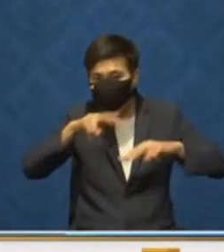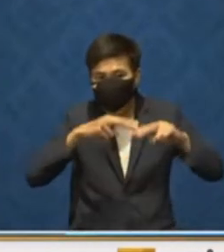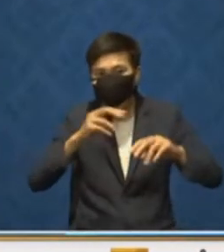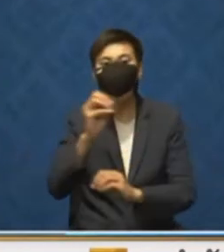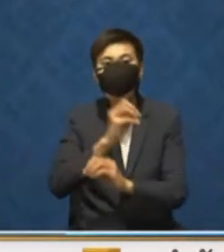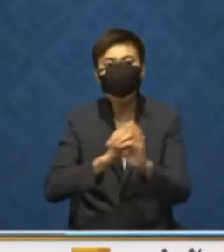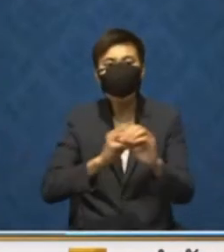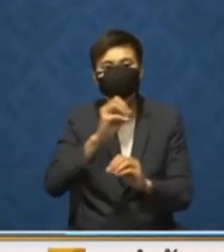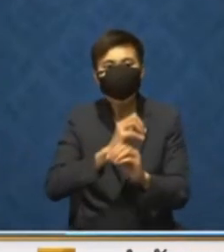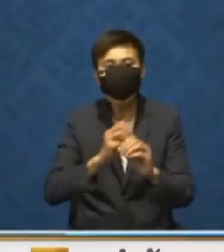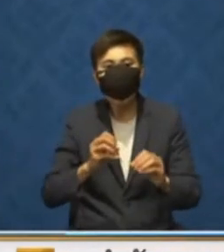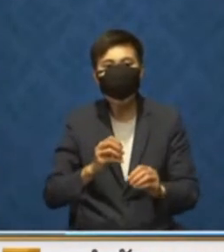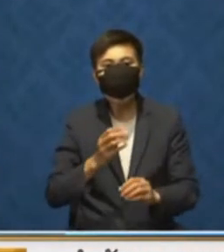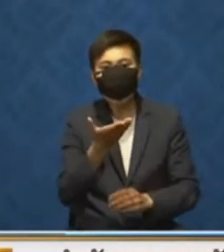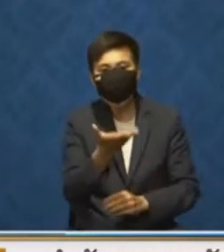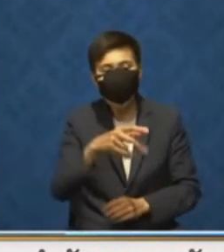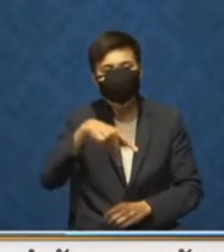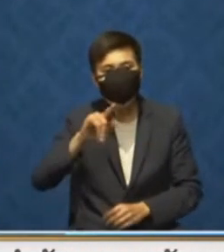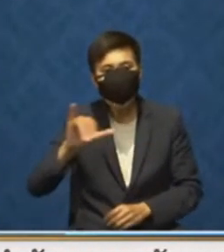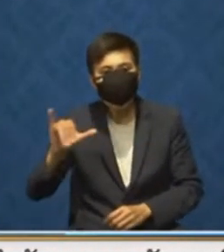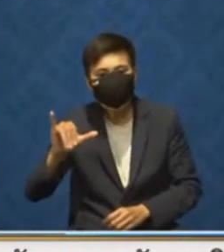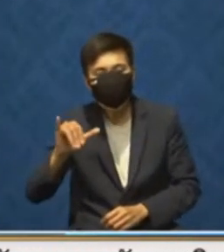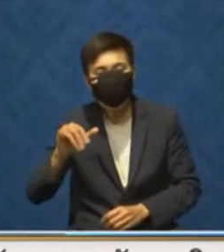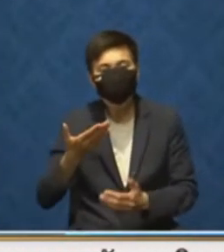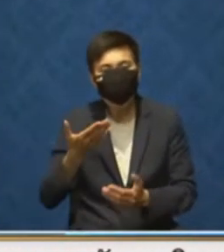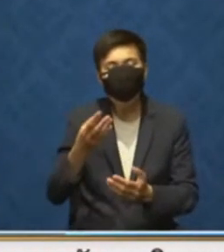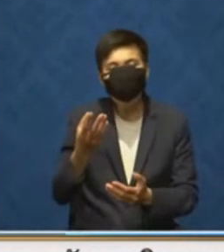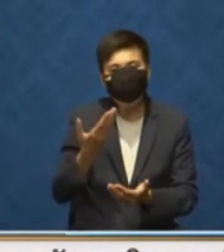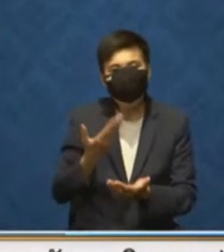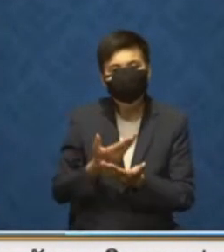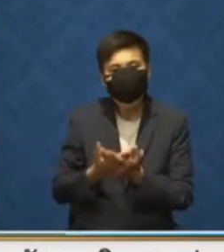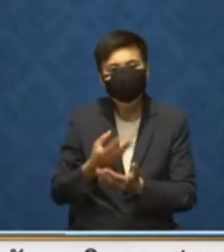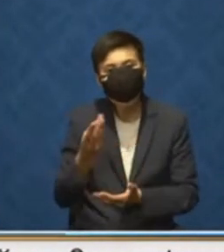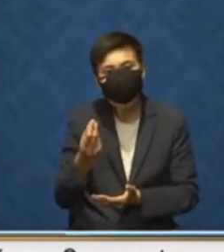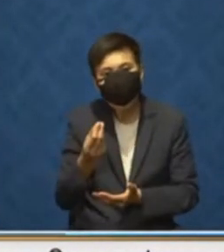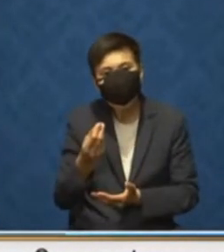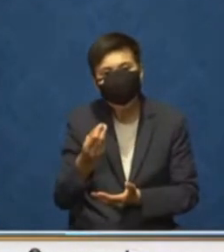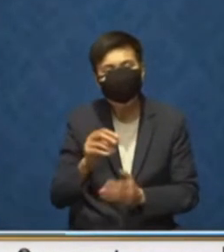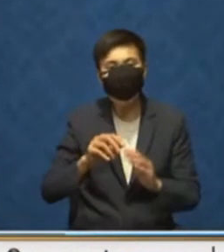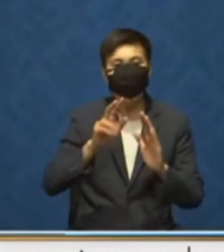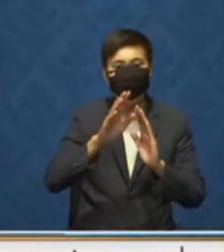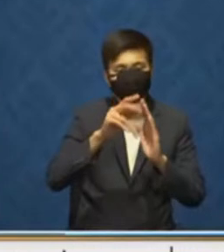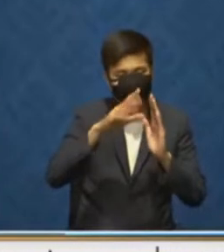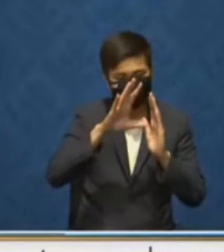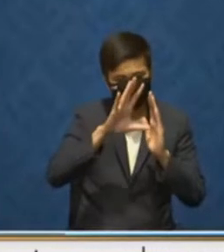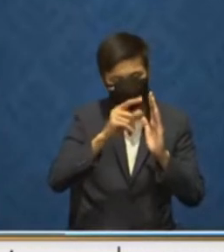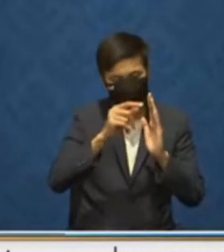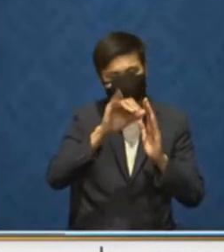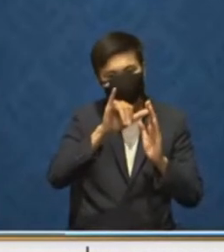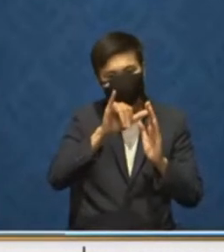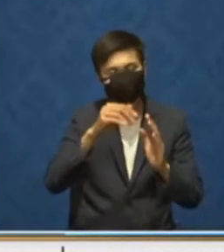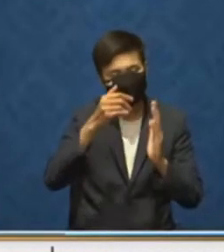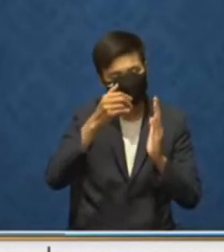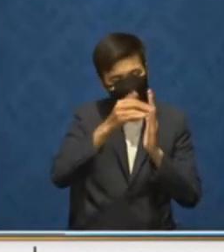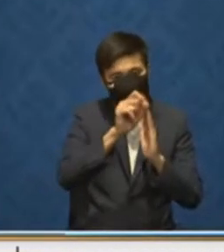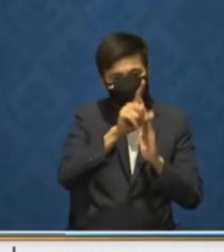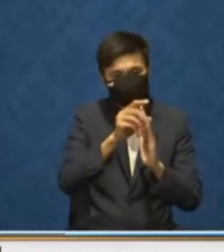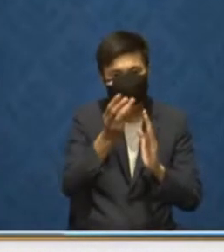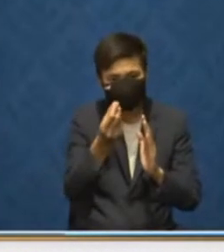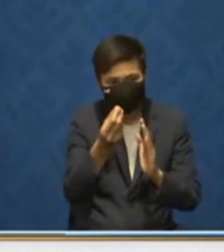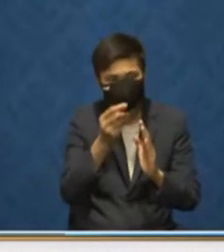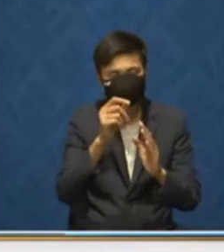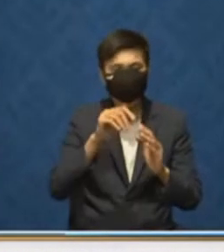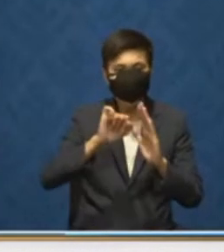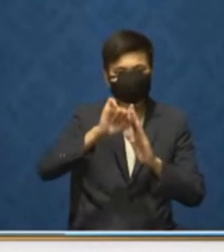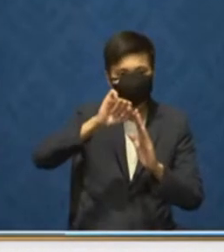เพียงคนเดียวเนื้อวันละเท่าไหร่นะครับดีใจภูมิเท่าไหร่เชียงใหม่เท่าไหร่ศรีสะเกษเท่าไหร่กำแพงเพชรเท่าไหร่